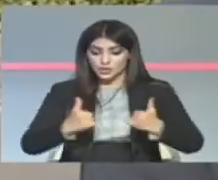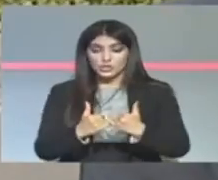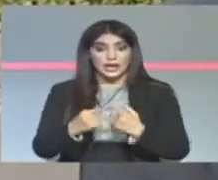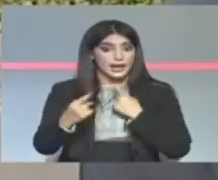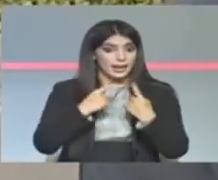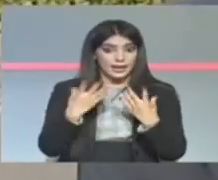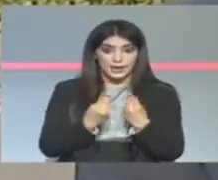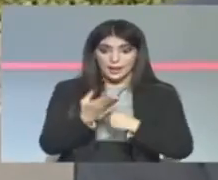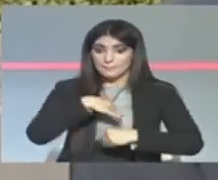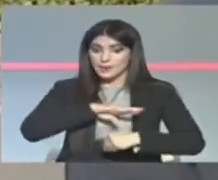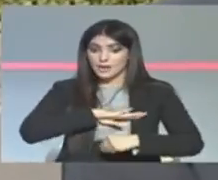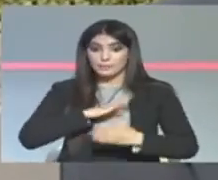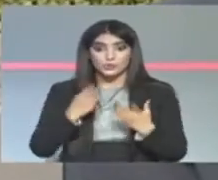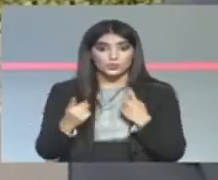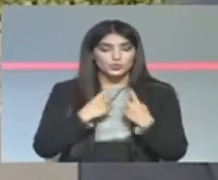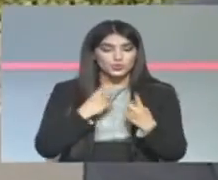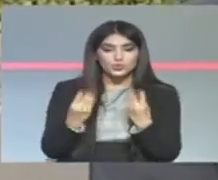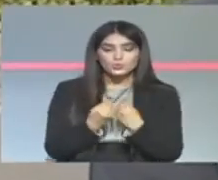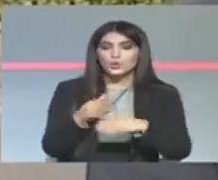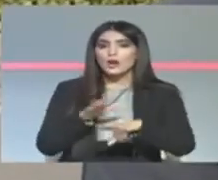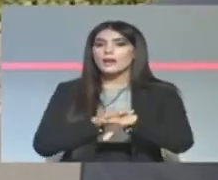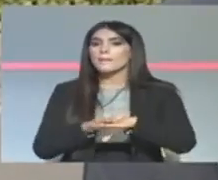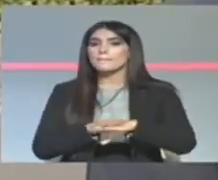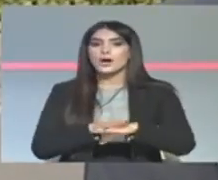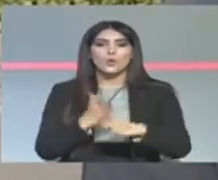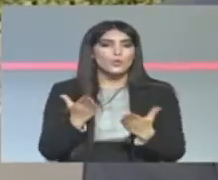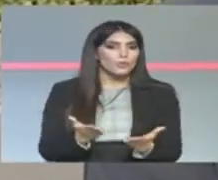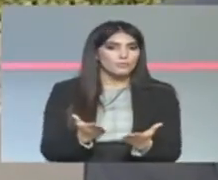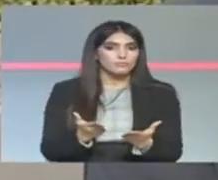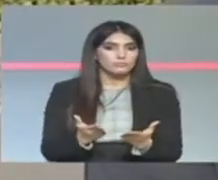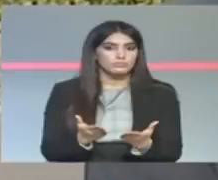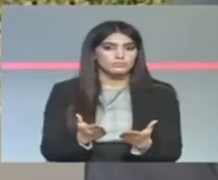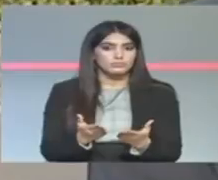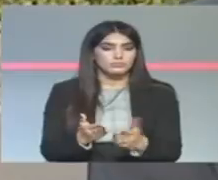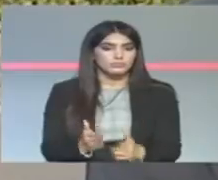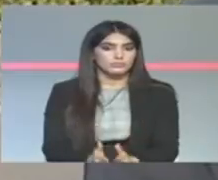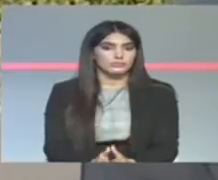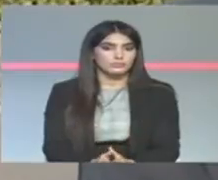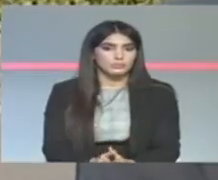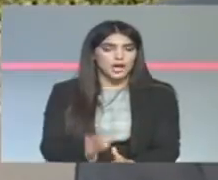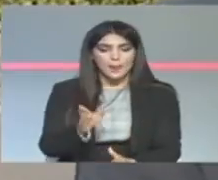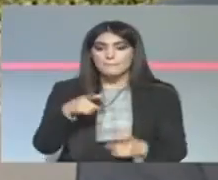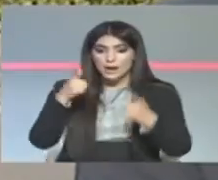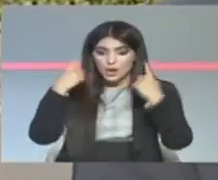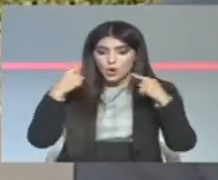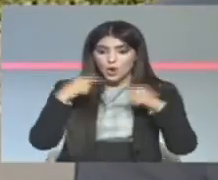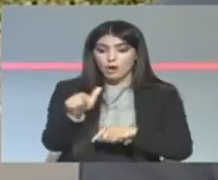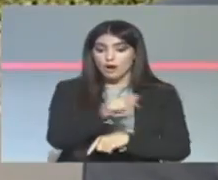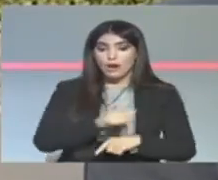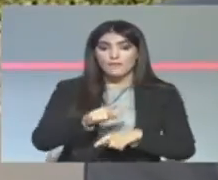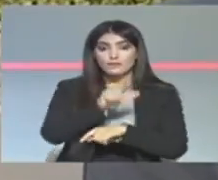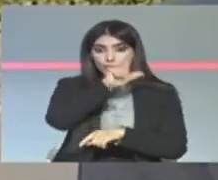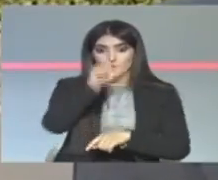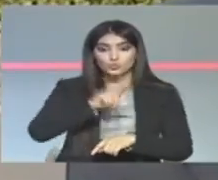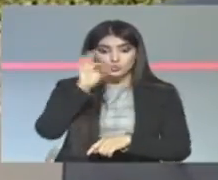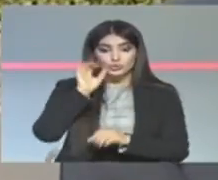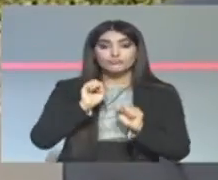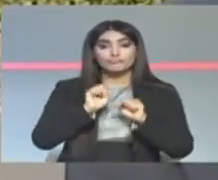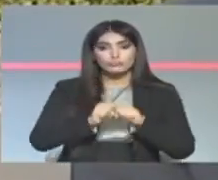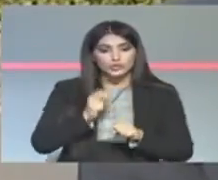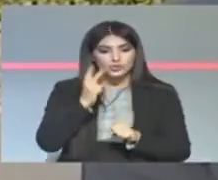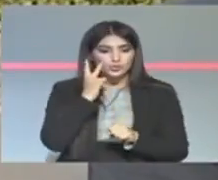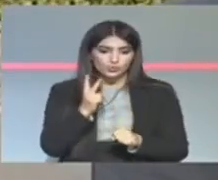الاطراف هذه المعنيه ليشوفوا شنو معناها المتوفرات من ال منع جورج بوش النجمه على